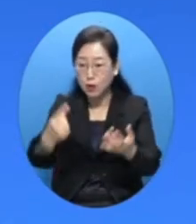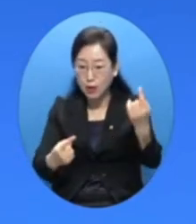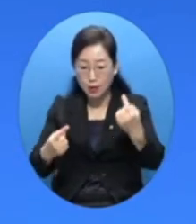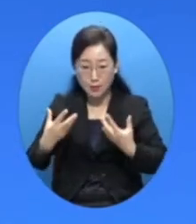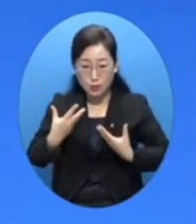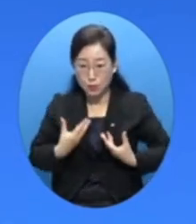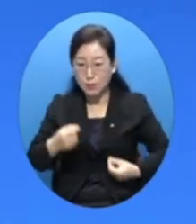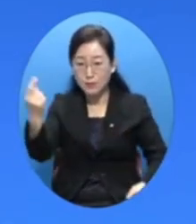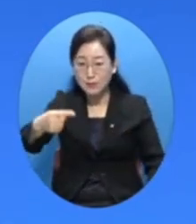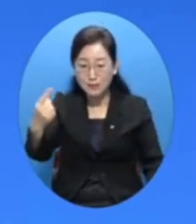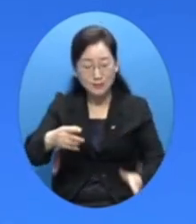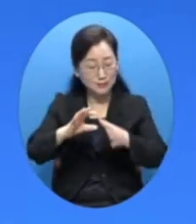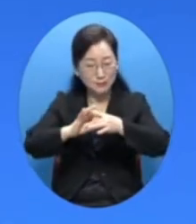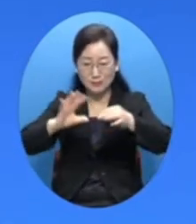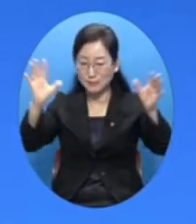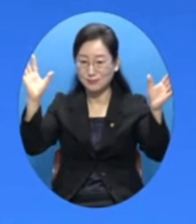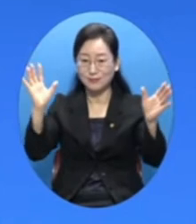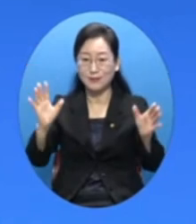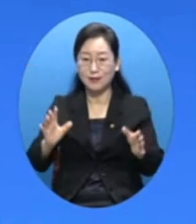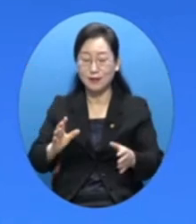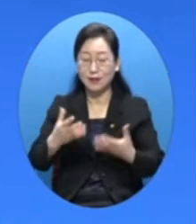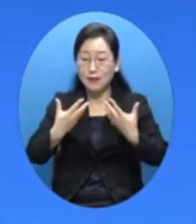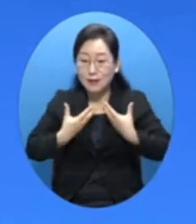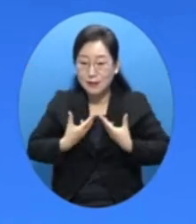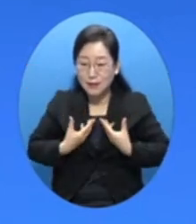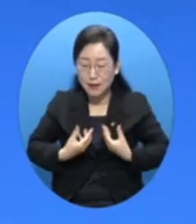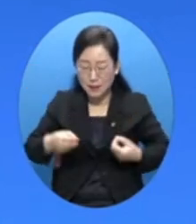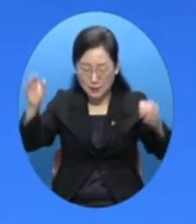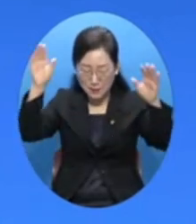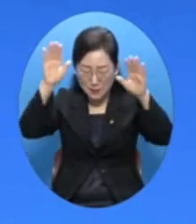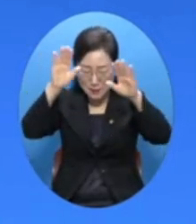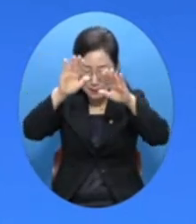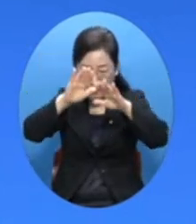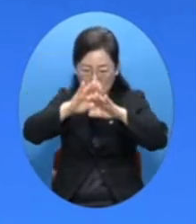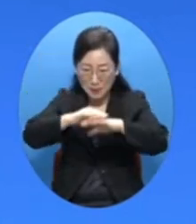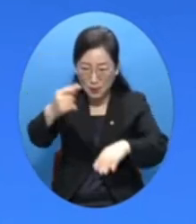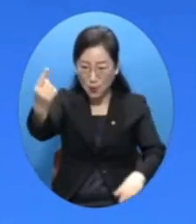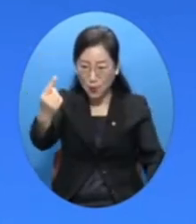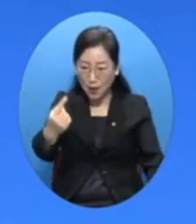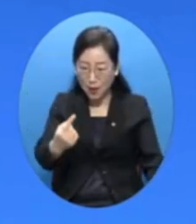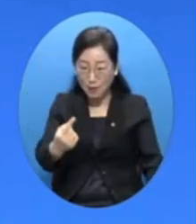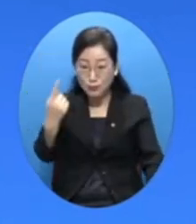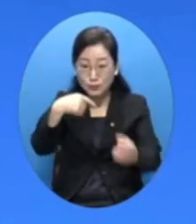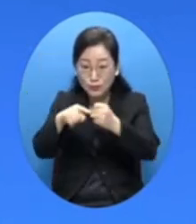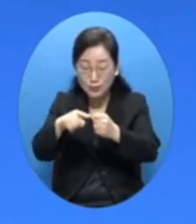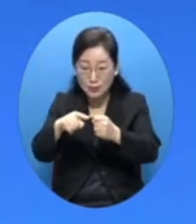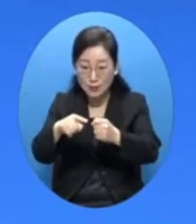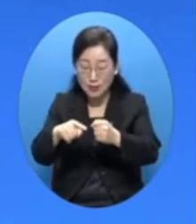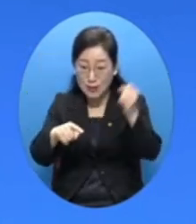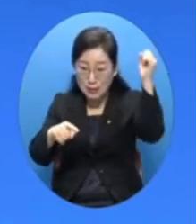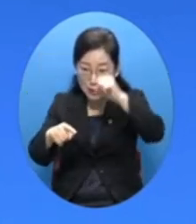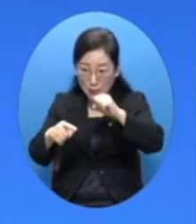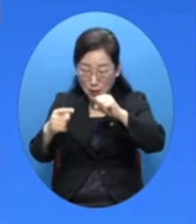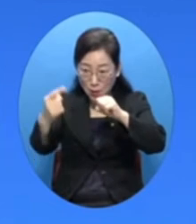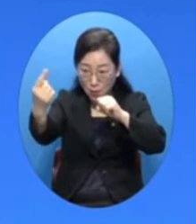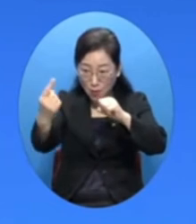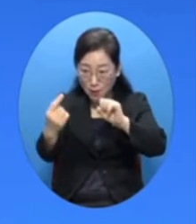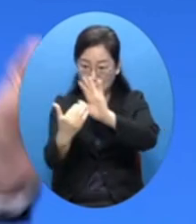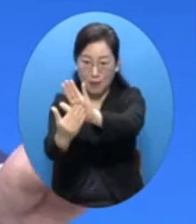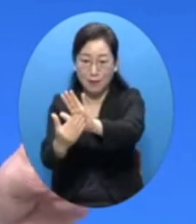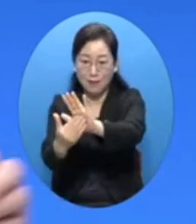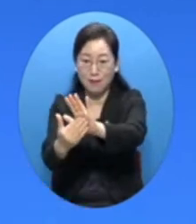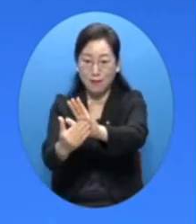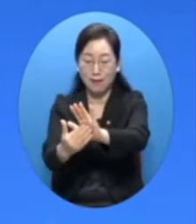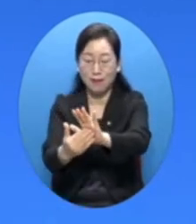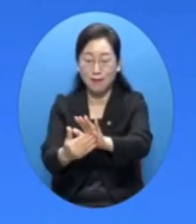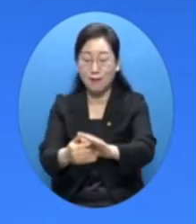다가온다고 할지라도 그 절망의 밤이 다가오는 희망의 새벽을 막을 수가 없는 것입니다. 밤이